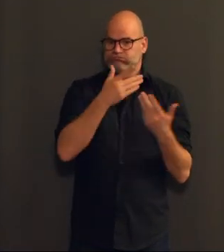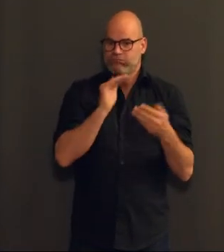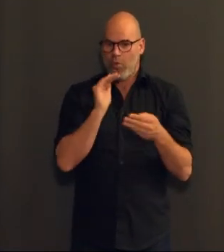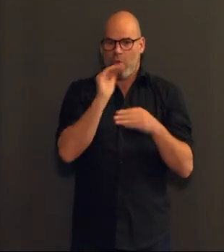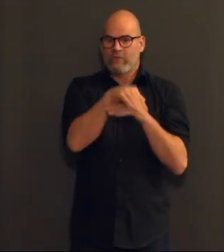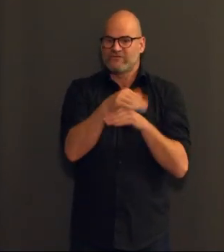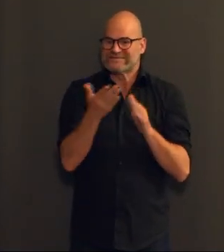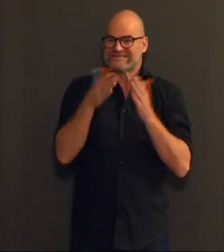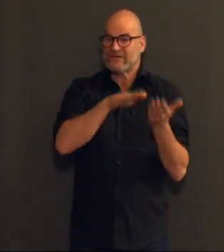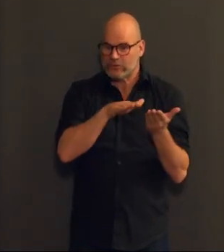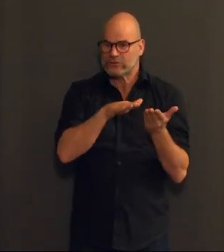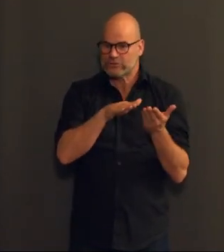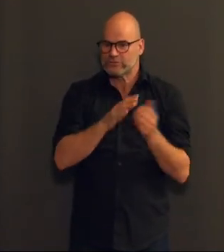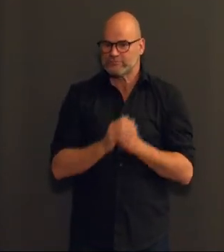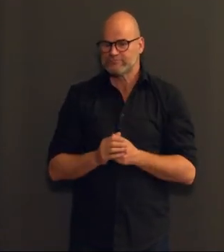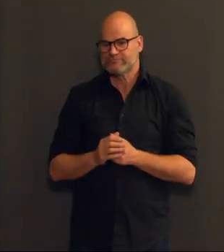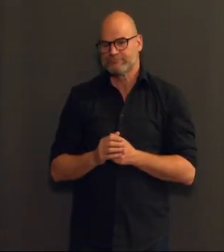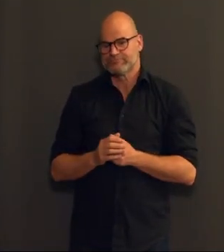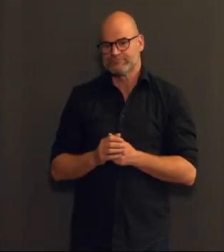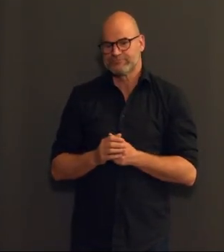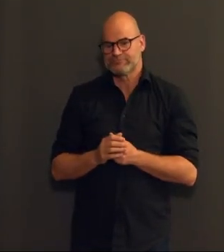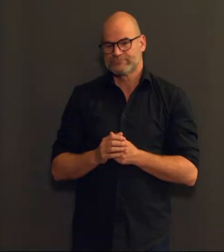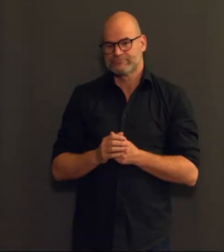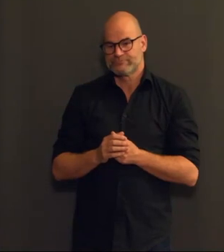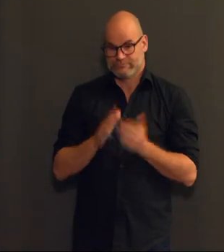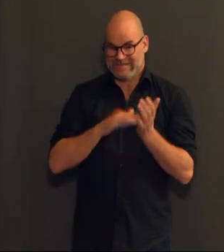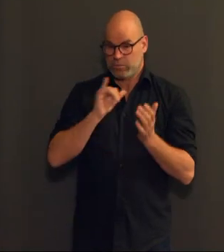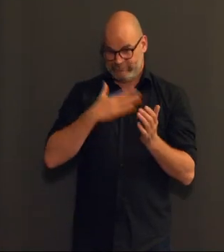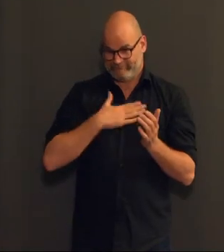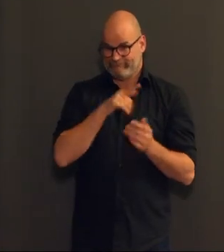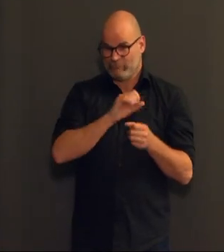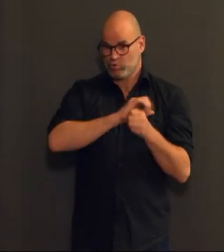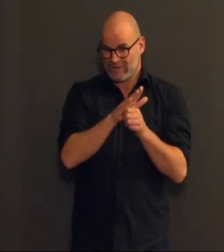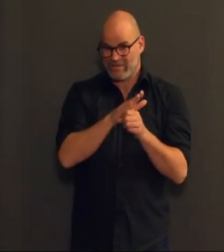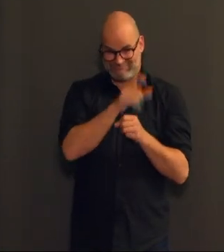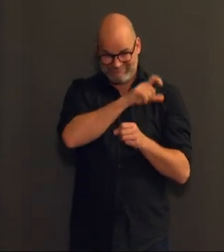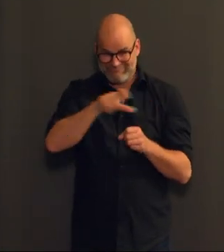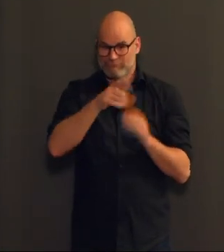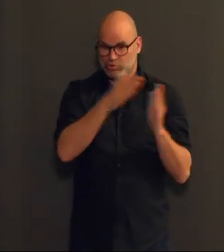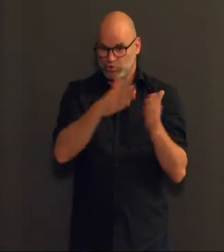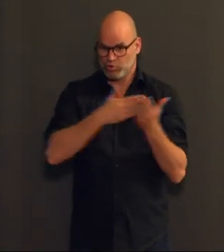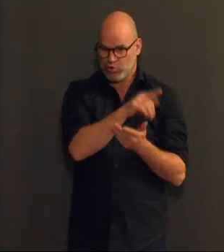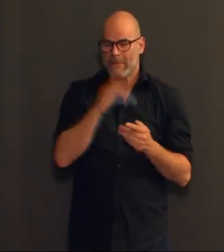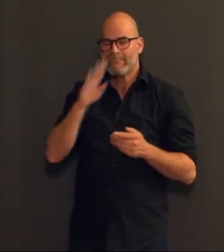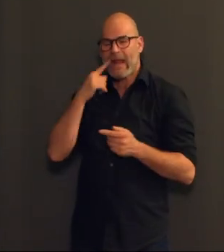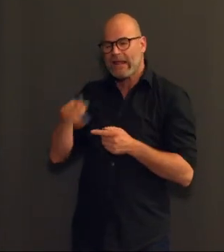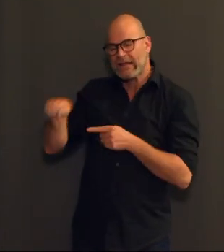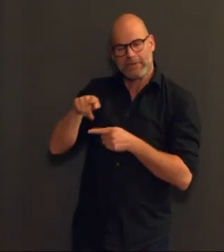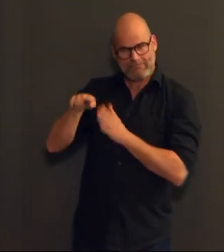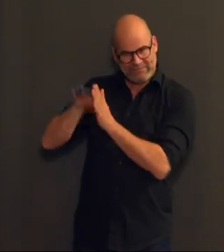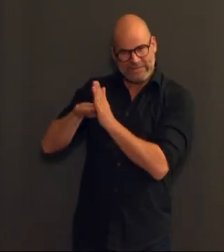daar ook volledig te wijten aan COVID-19. In de eerste drie maanden van 2021 hadden we